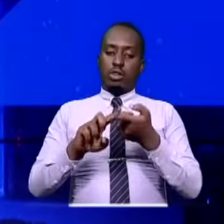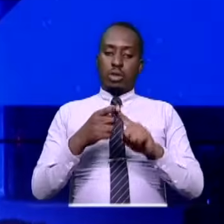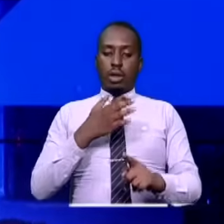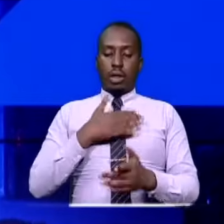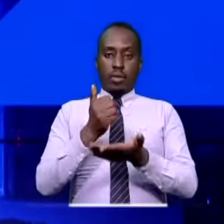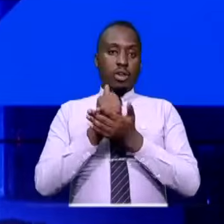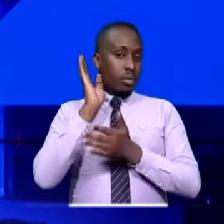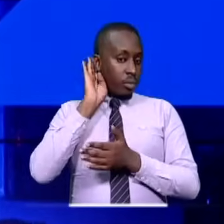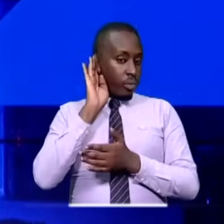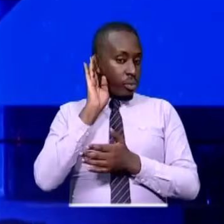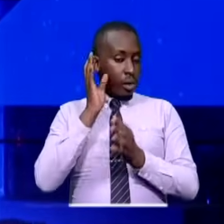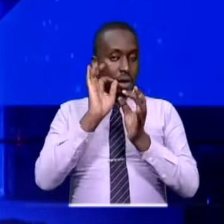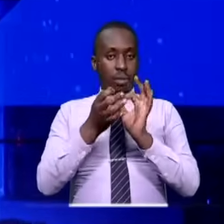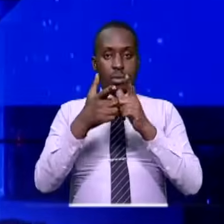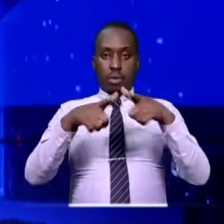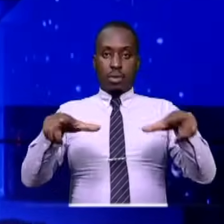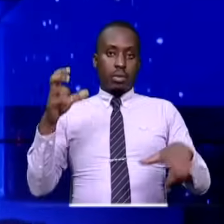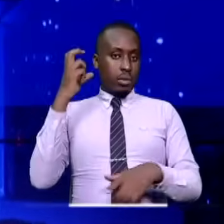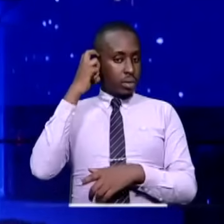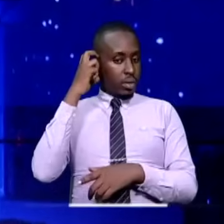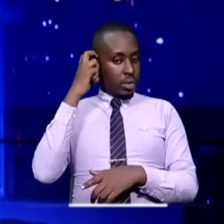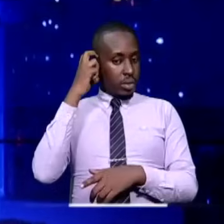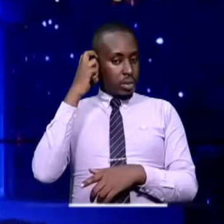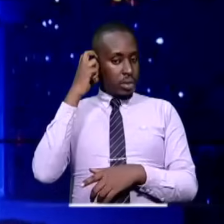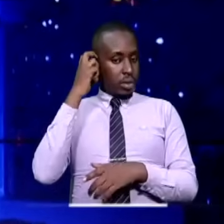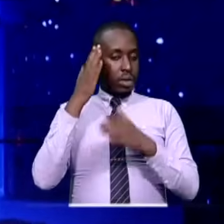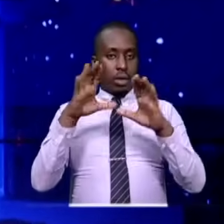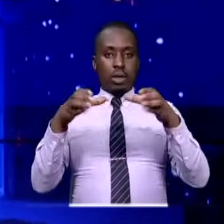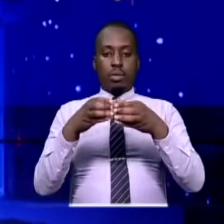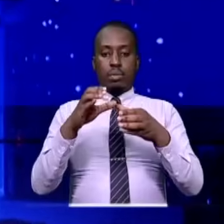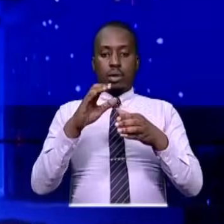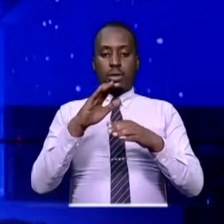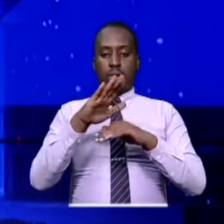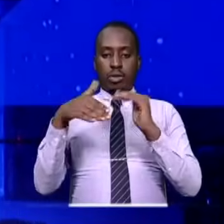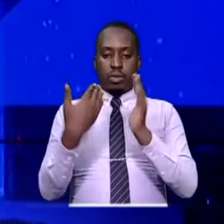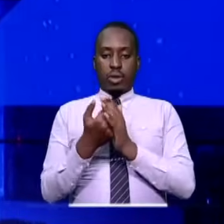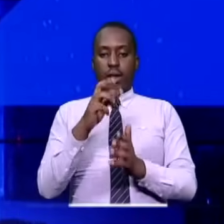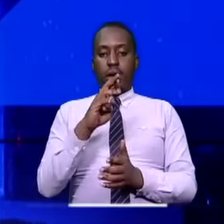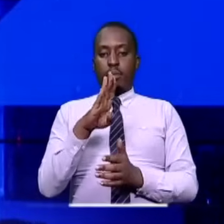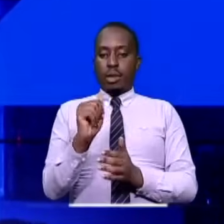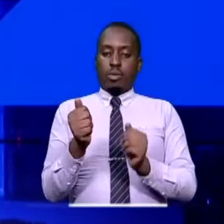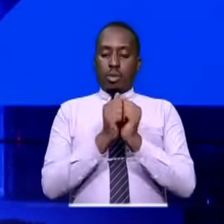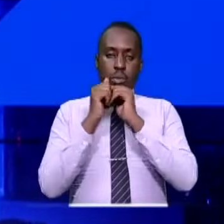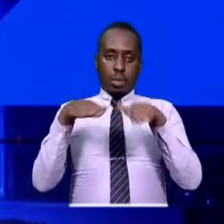muri aya makuru ASM mu rurimi rw'amarenga Ivan Emile. Ikipe yose